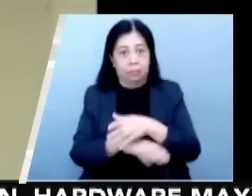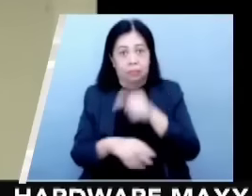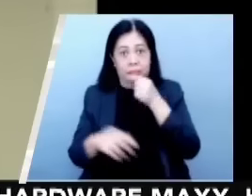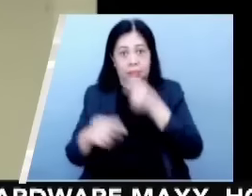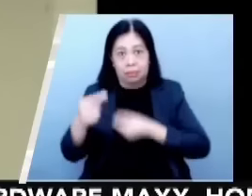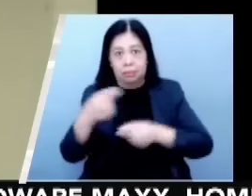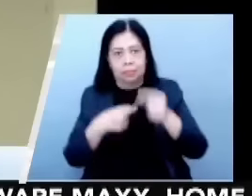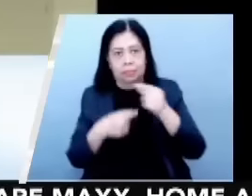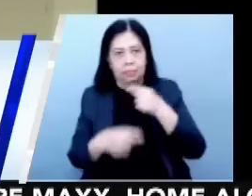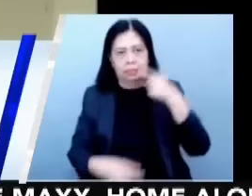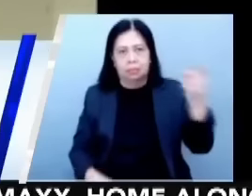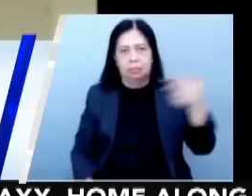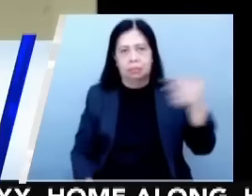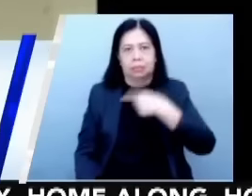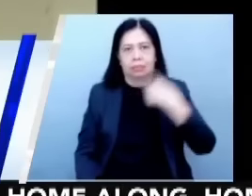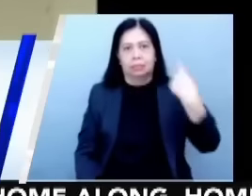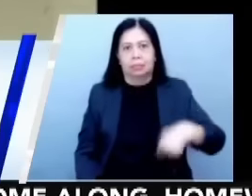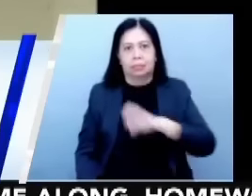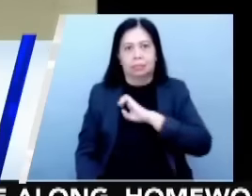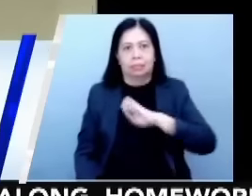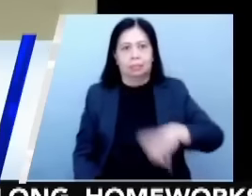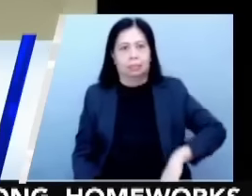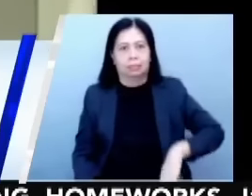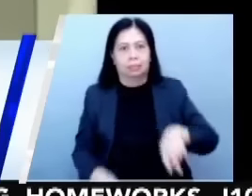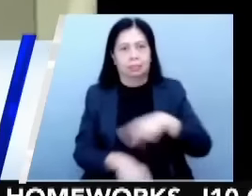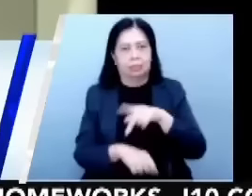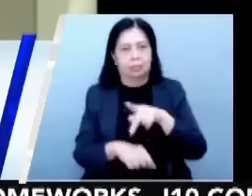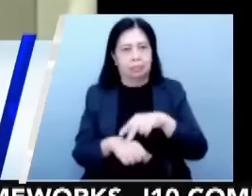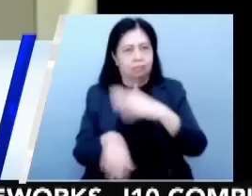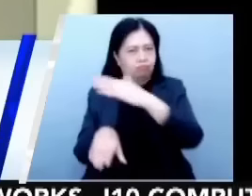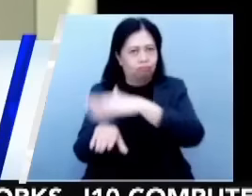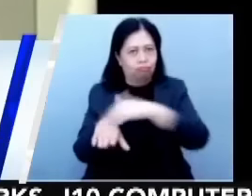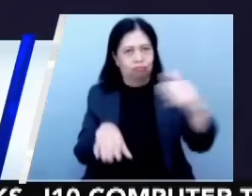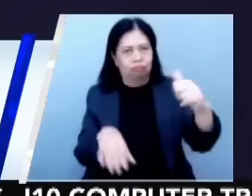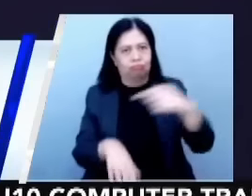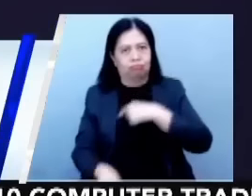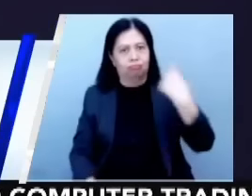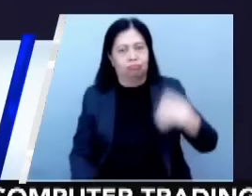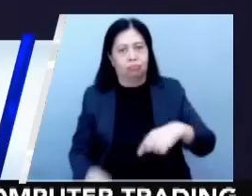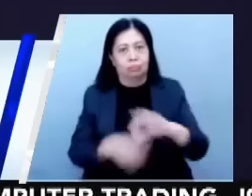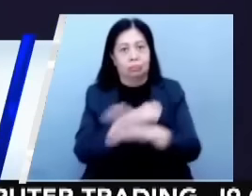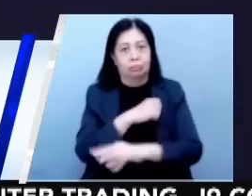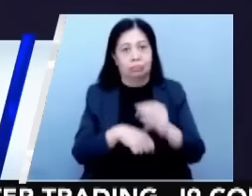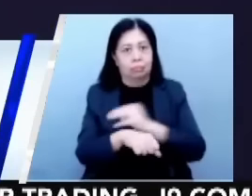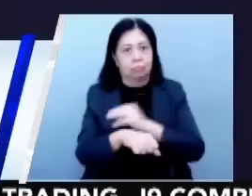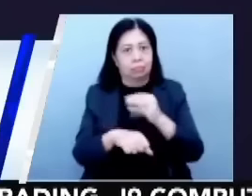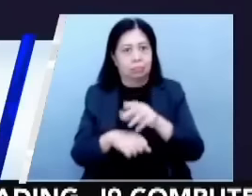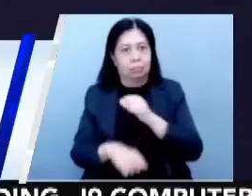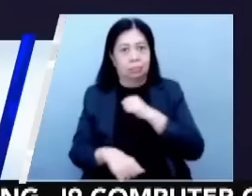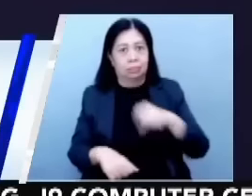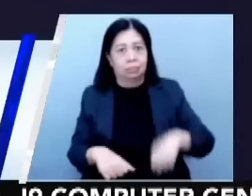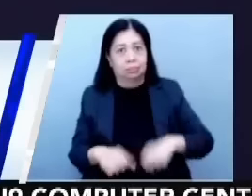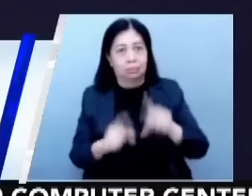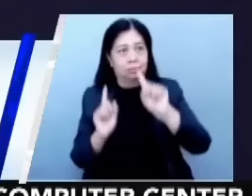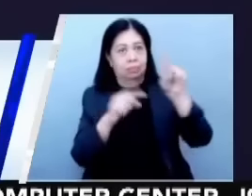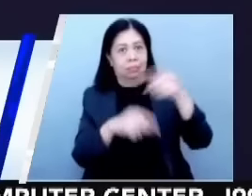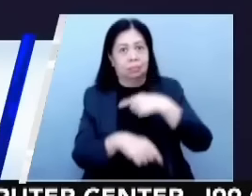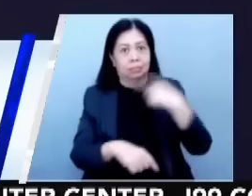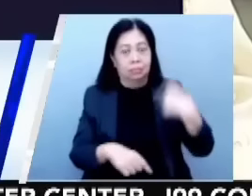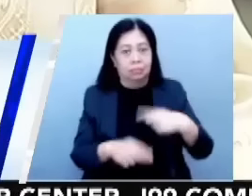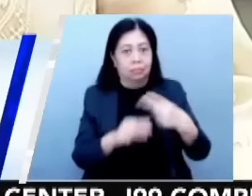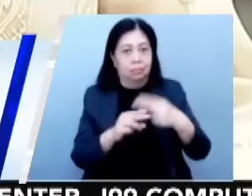Chinese Embassy sa Pilipinas, pinatawag ng Chinese Foreign Ministry ang ating ambassador sa China na si Jaime Flor